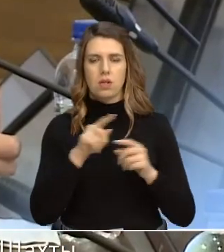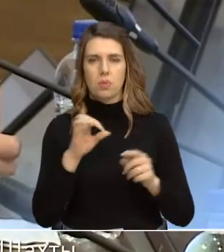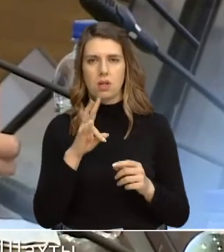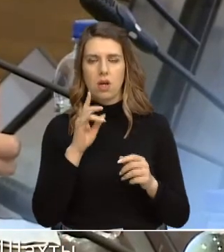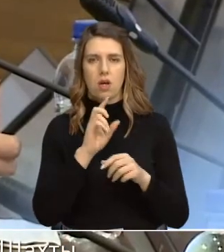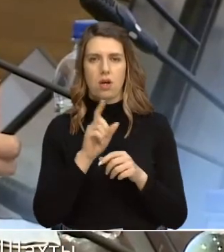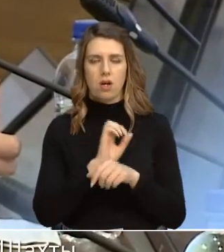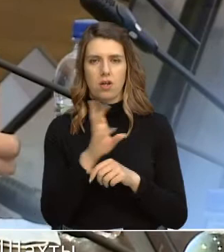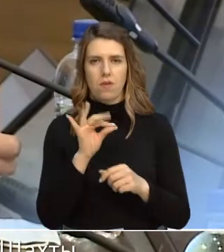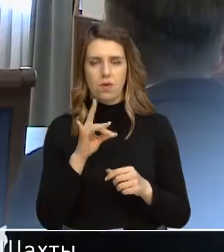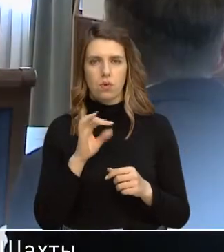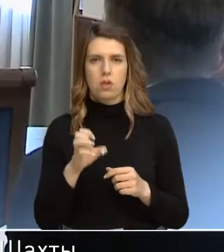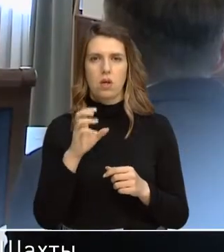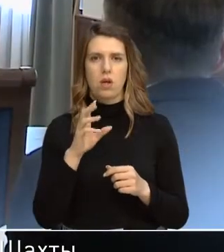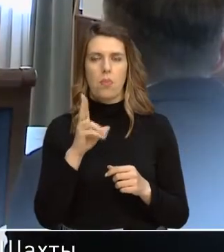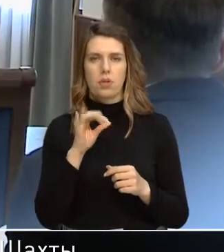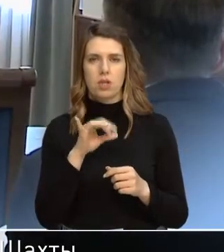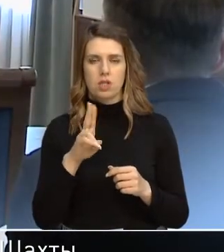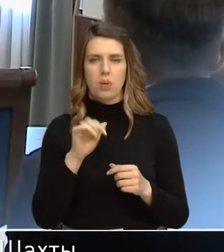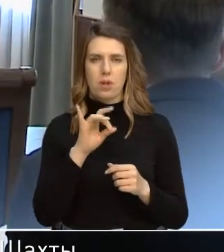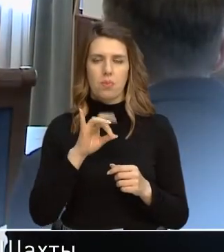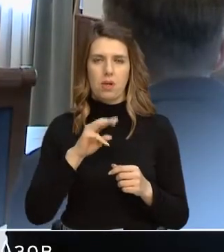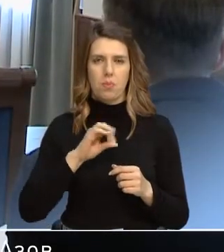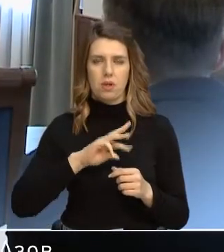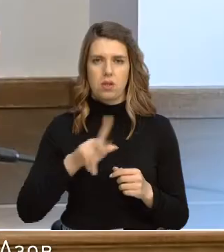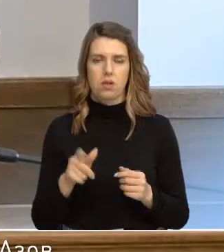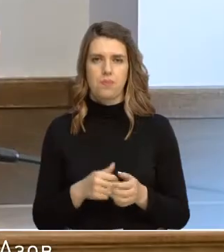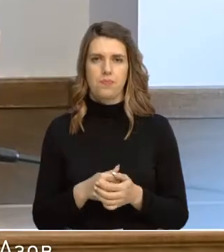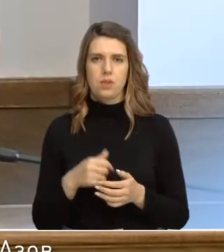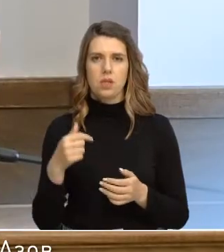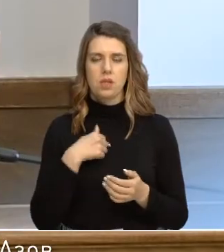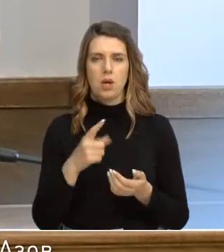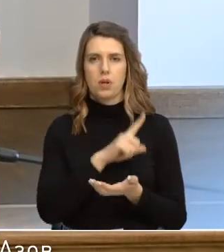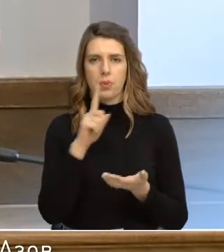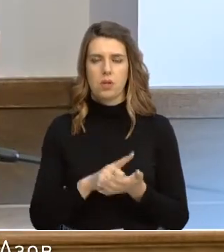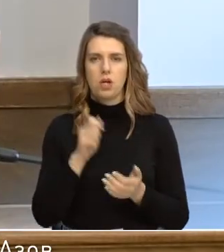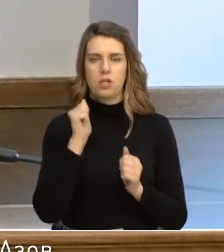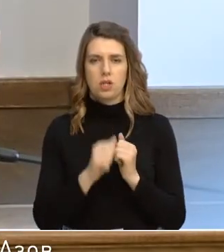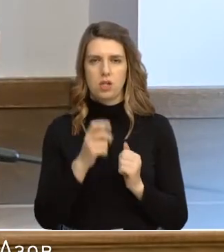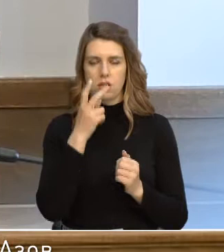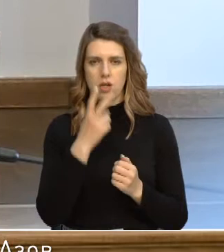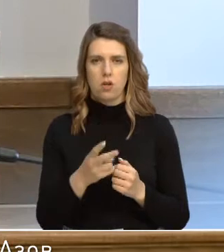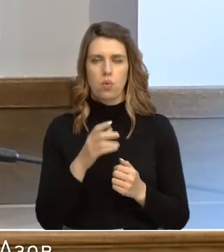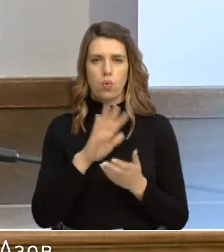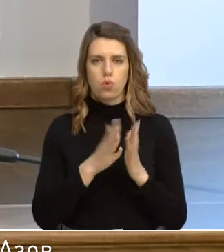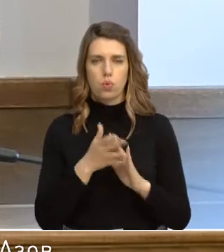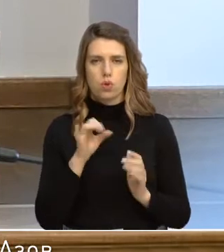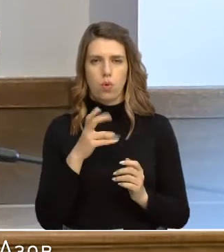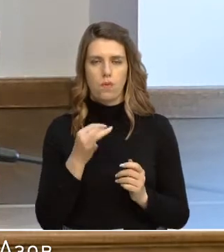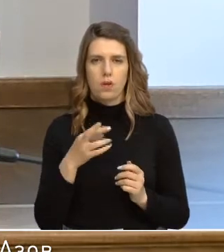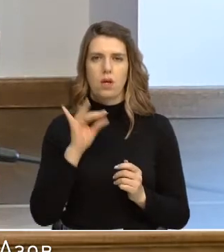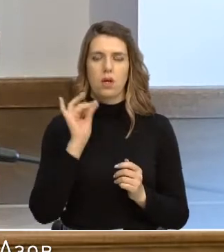распространения коронавирусной инфекции, поддержка предпринимательства. Нам необходимо создать тщательные условия